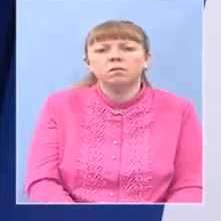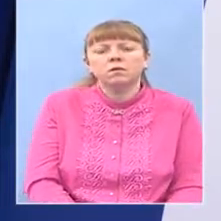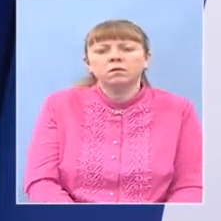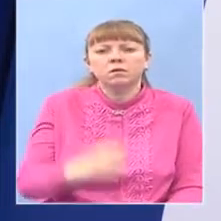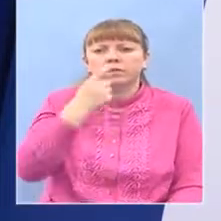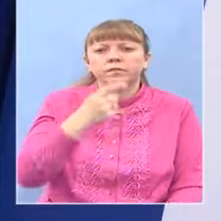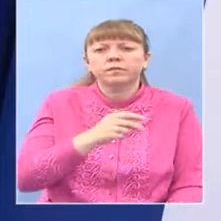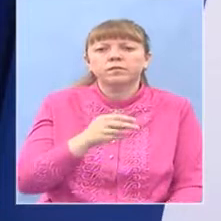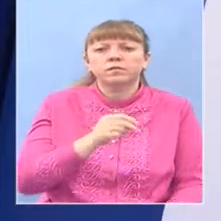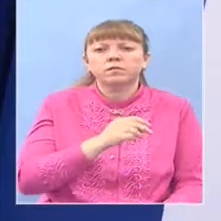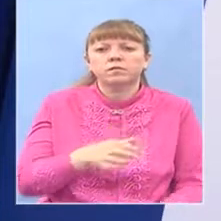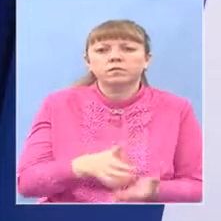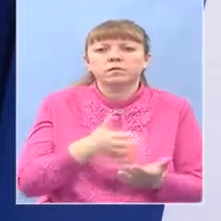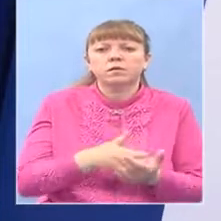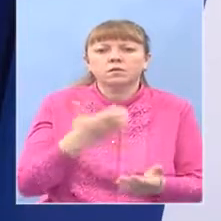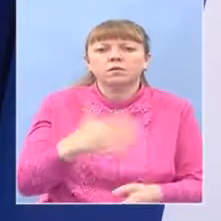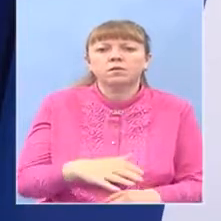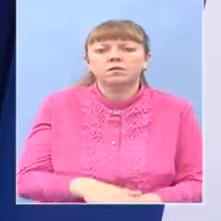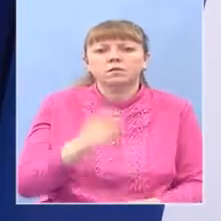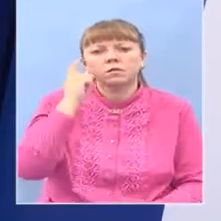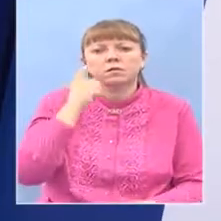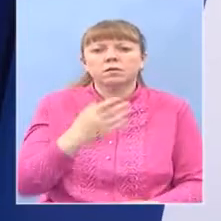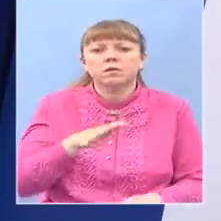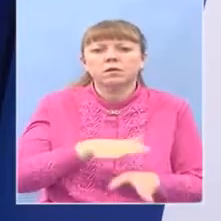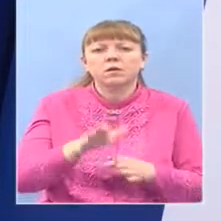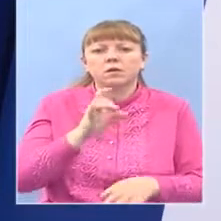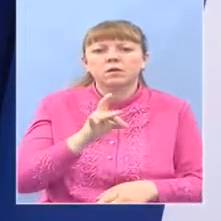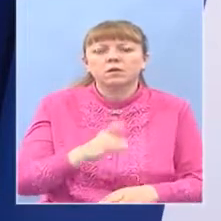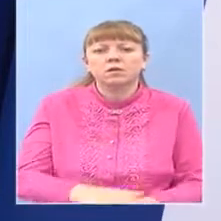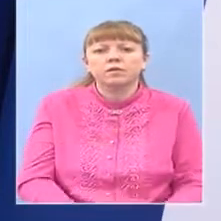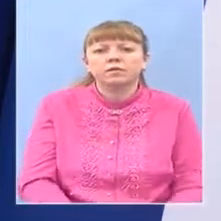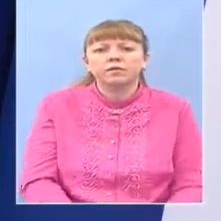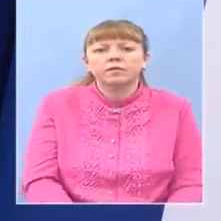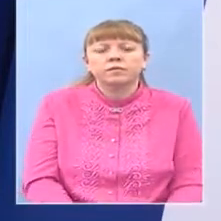организациям не хватает этих средств для того, чтобы решить, ну, как бы полный спектр, наверное, да, там,